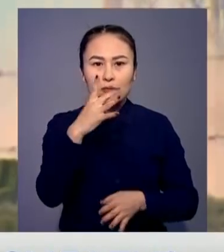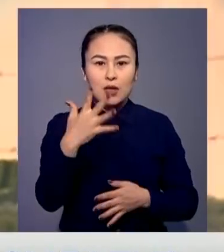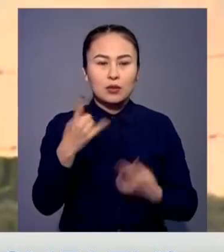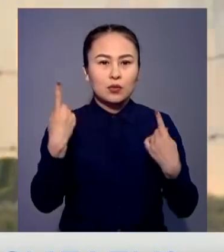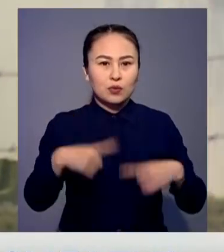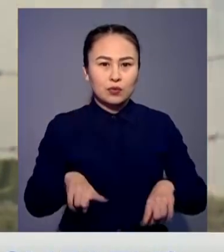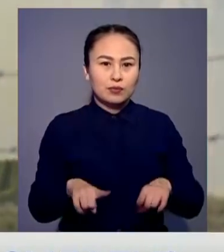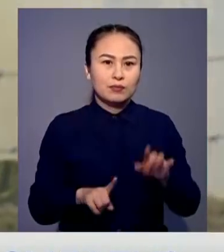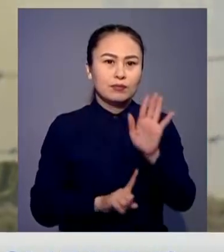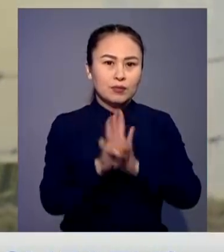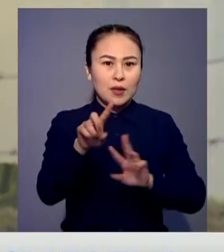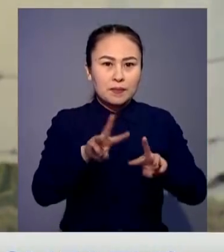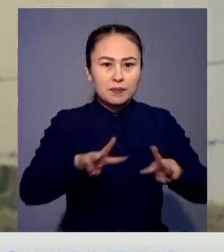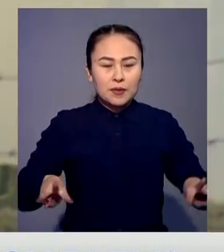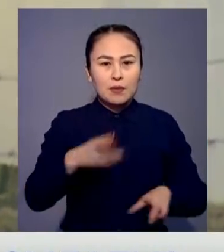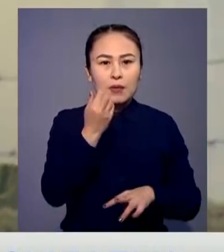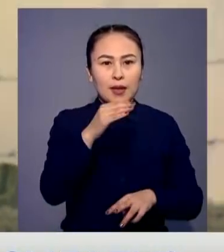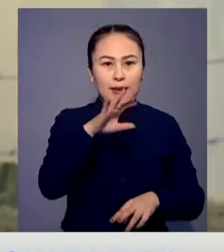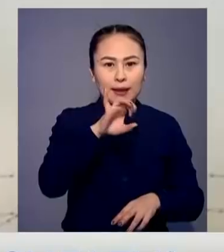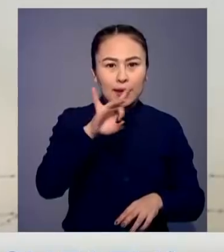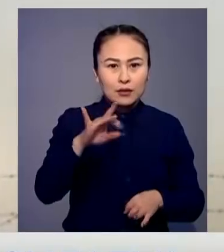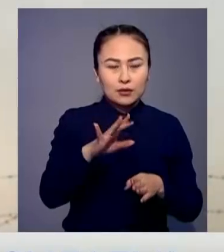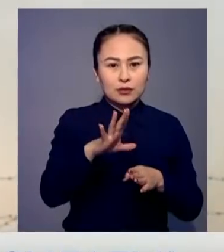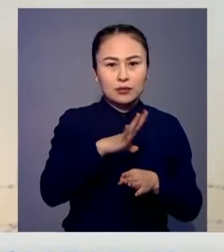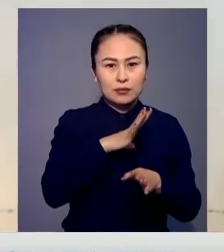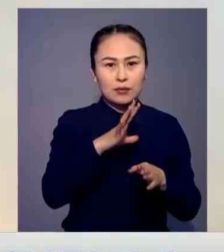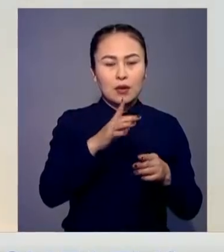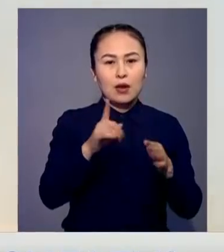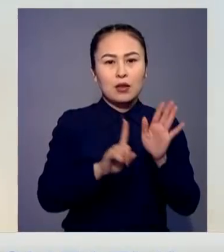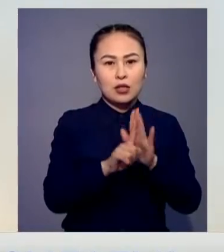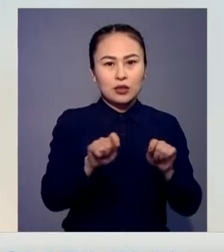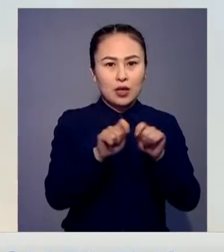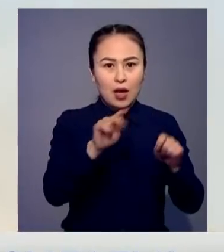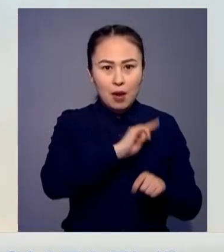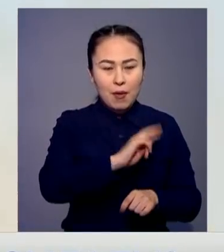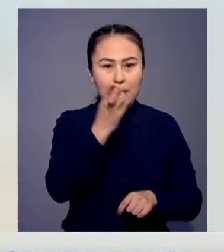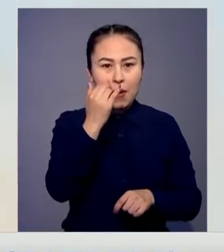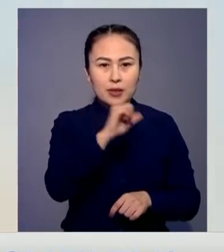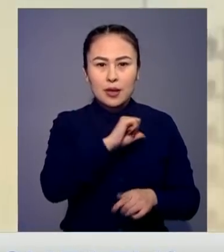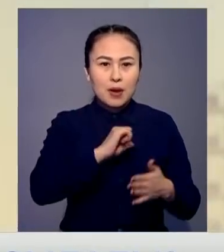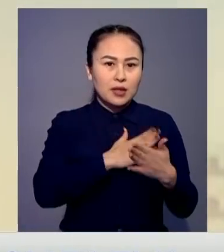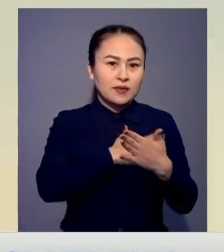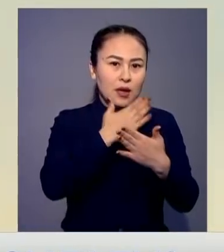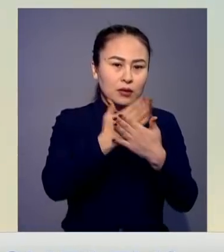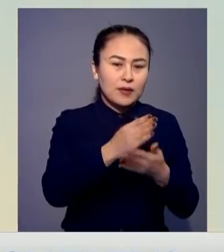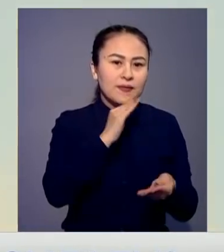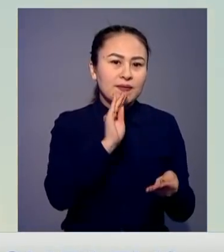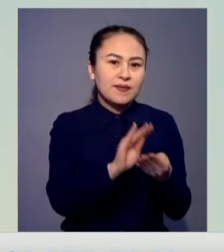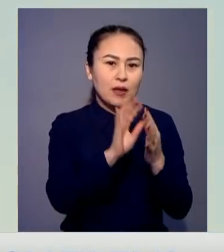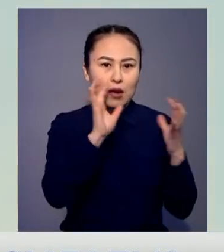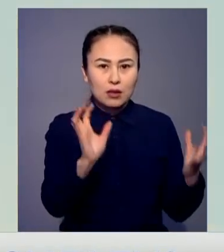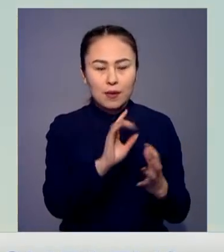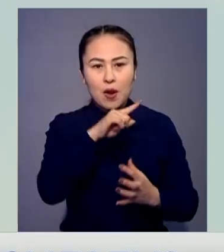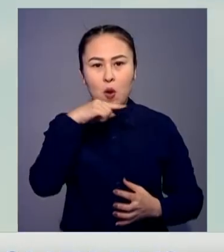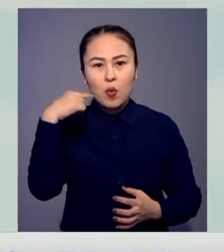министрінің сөзінше, Бәйтерек кешенін іске қосу Байқоңырды ең белсенді ғарыш айлағы ретінде сақтауға мүмкіндік береді. Ресей тарапы зымыранды